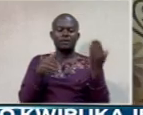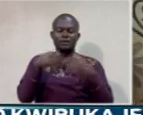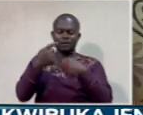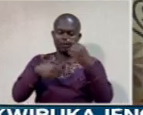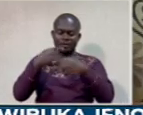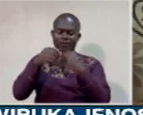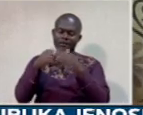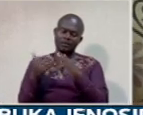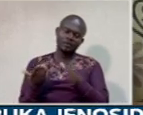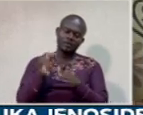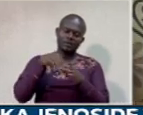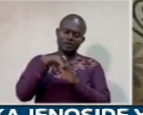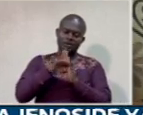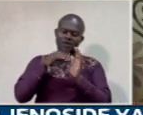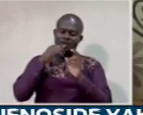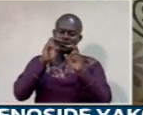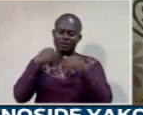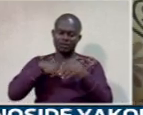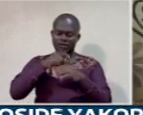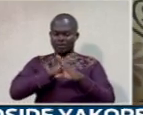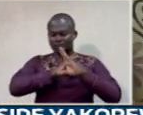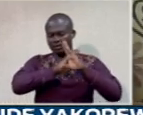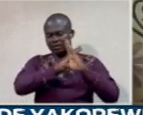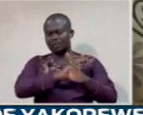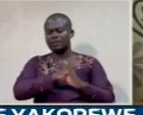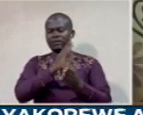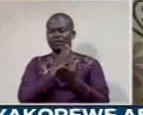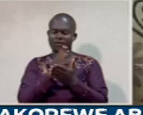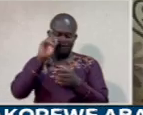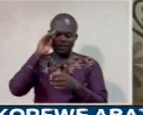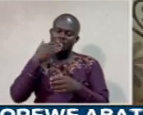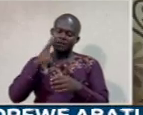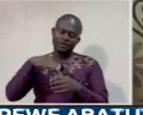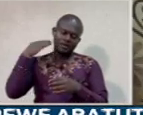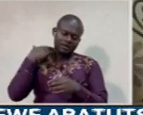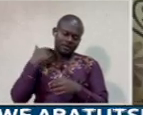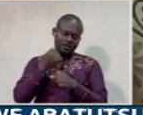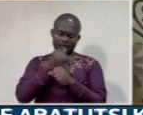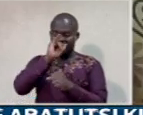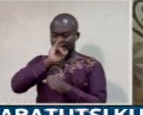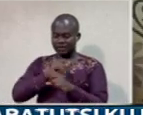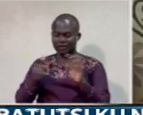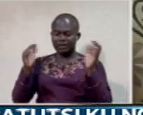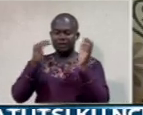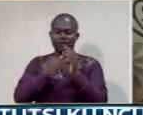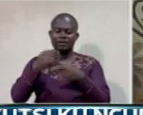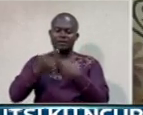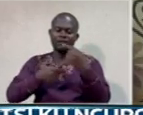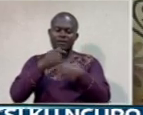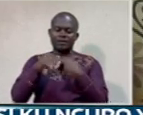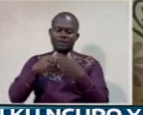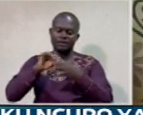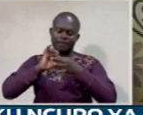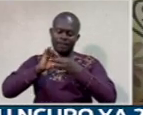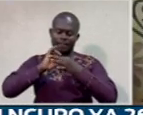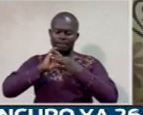bakomeje gusubira kuri gahunda yo kuvuga ngo tugomba kurwanya no guhashya ingengabitekerezo ya Jenoside yakorewe Abatutsi kandi no gukomeza gufatanya